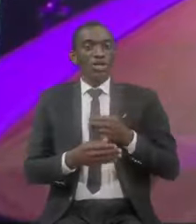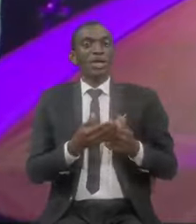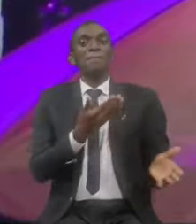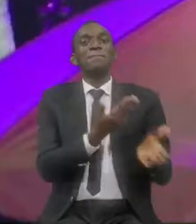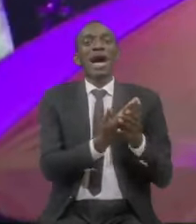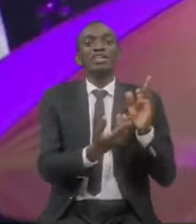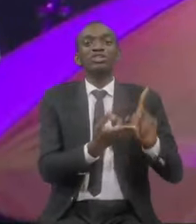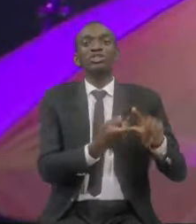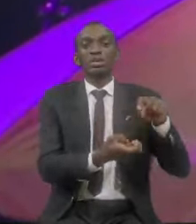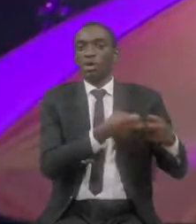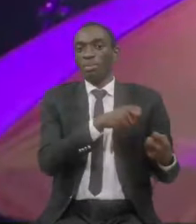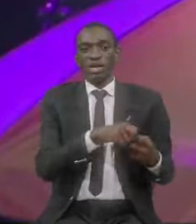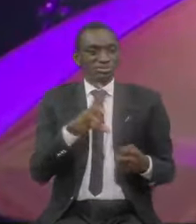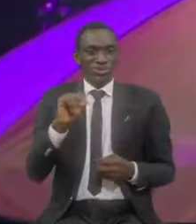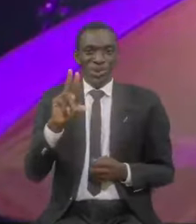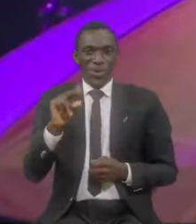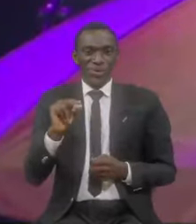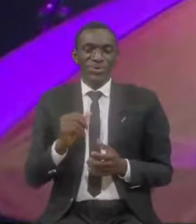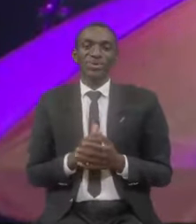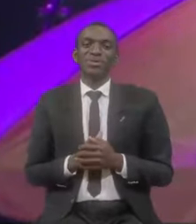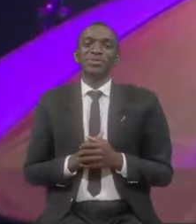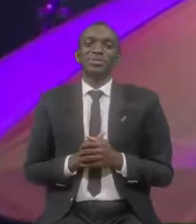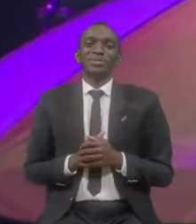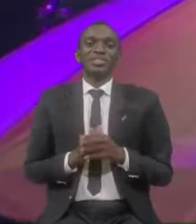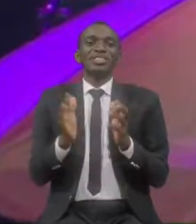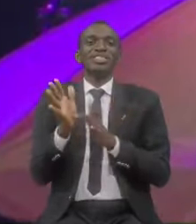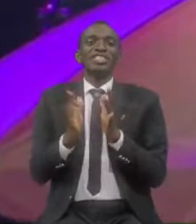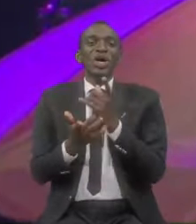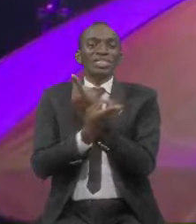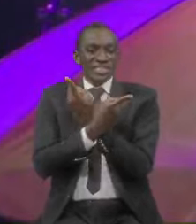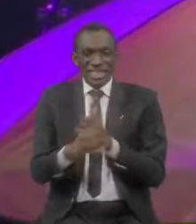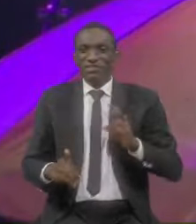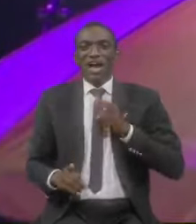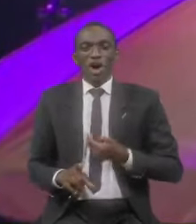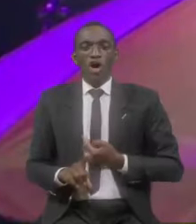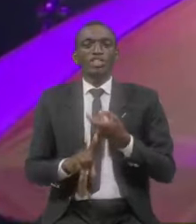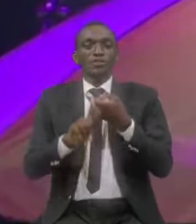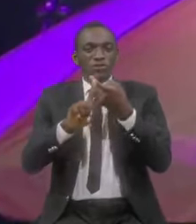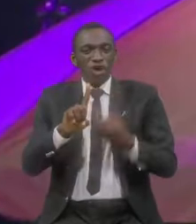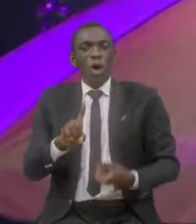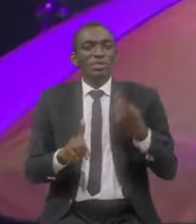Et il ne nous renvoie pas à ces lieux d'où nous sommes sortis.